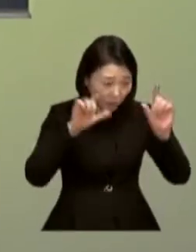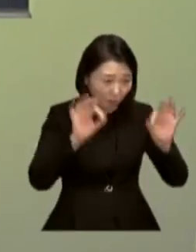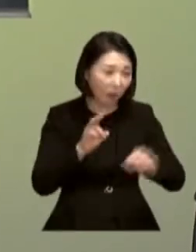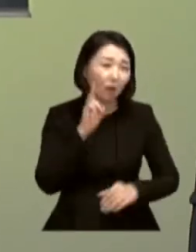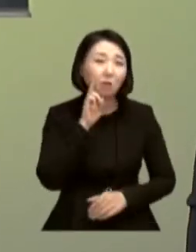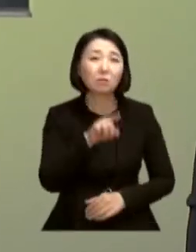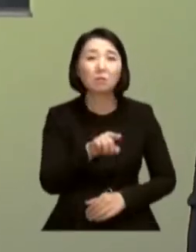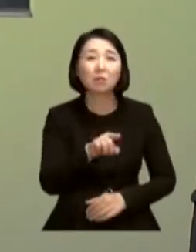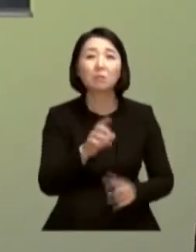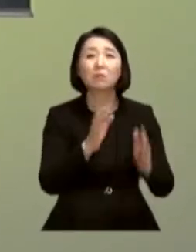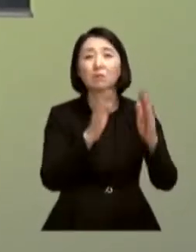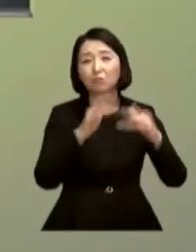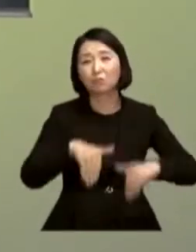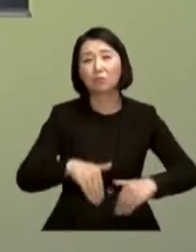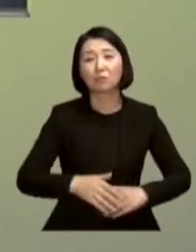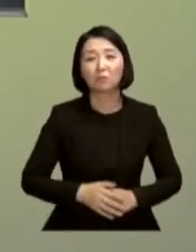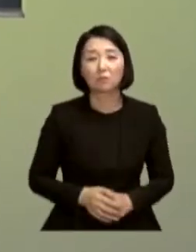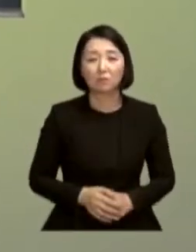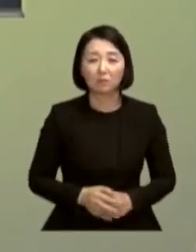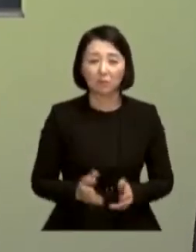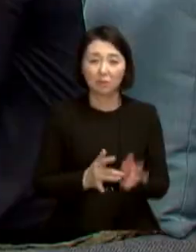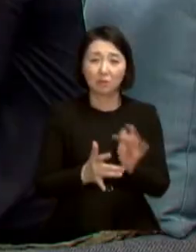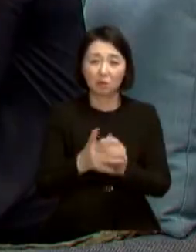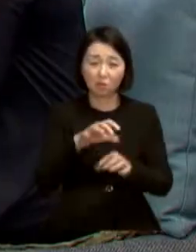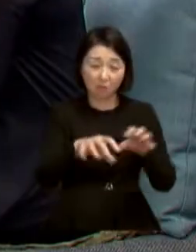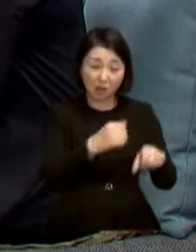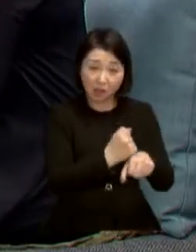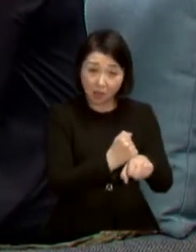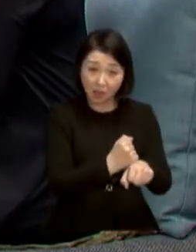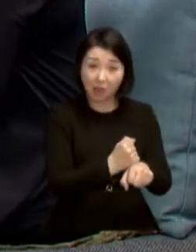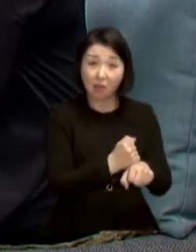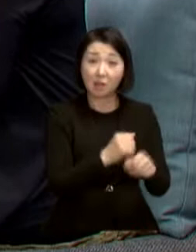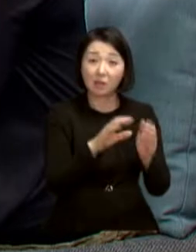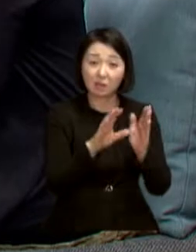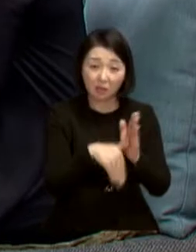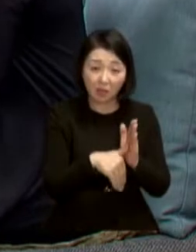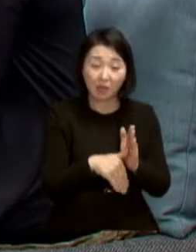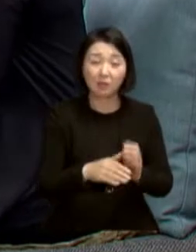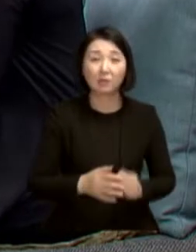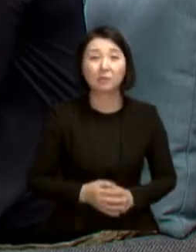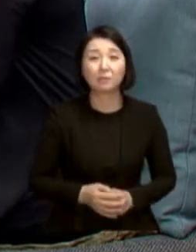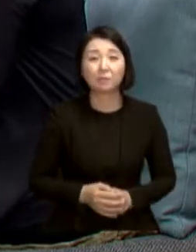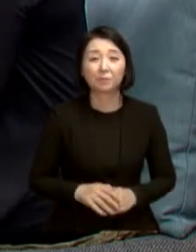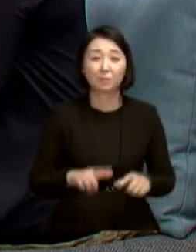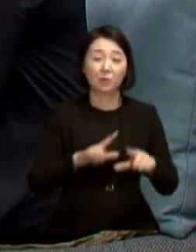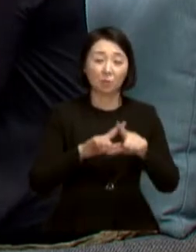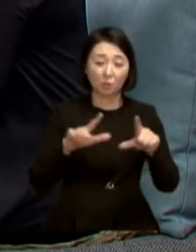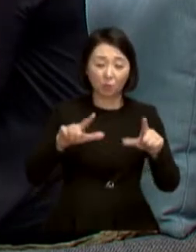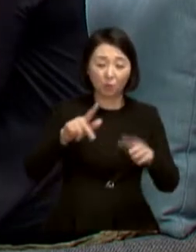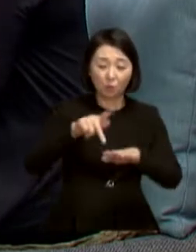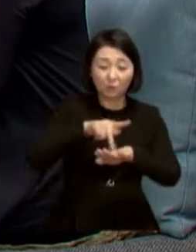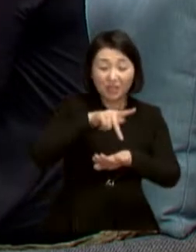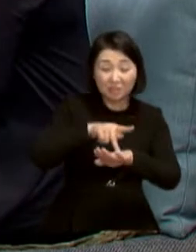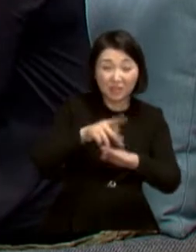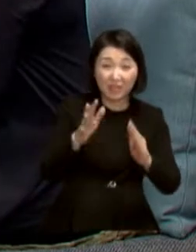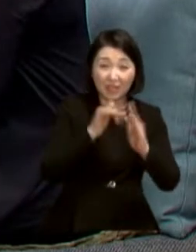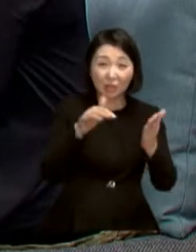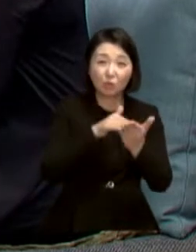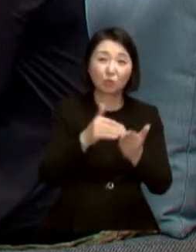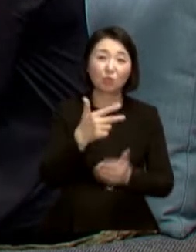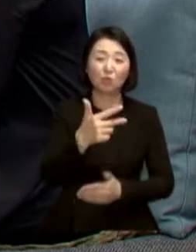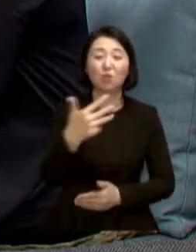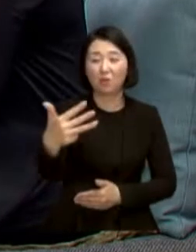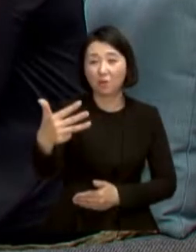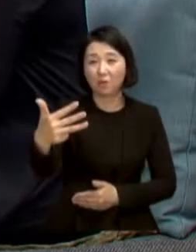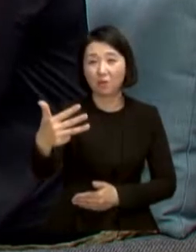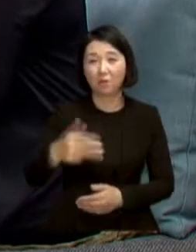그 성도들의 그 집이 네. 무너진 네. 것들이 그래서 예수 마을을 하는데 한 집당 지금 가장 그 보통 필리핀은 가족 수가